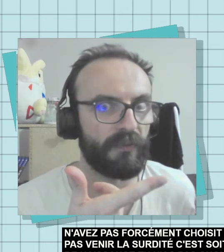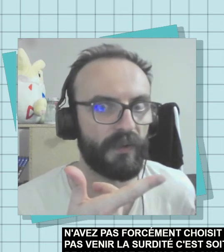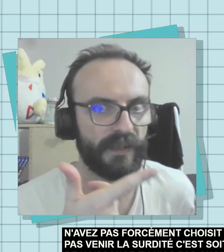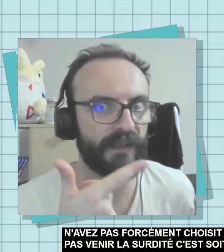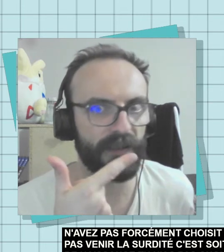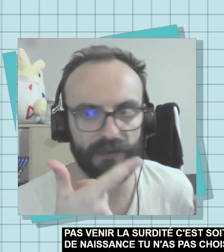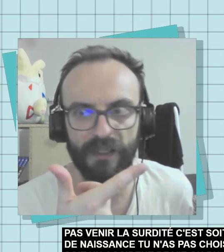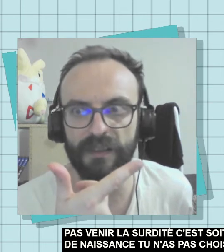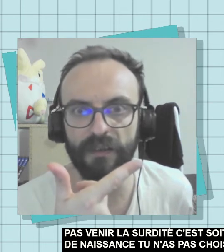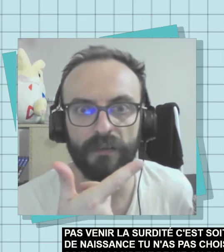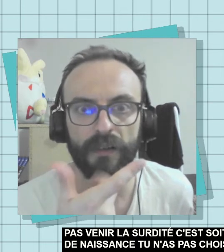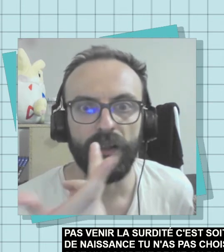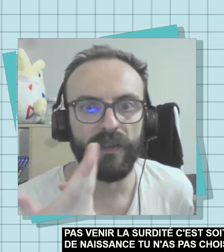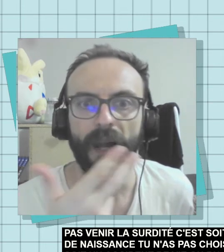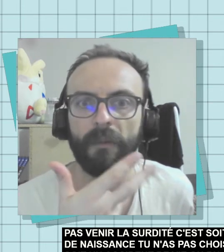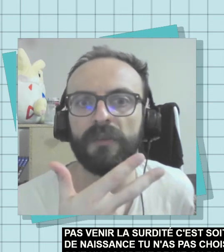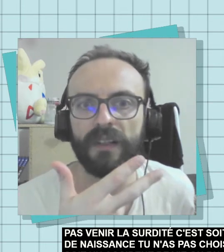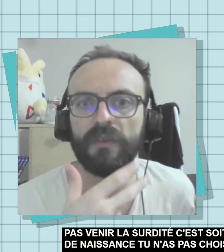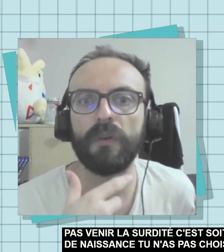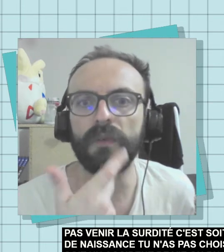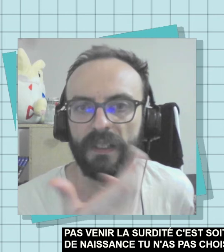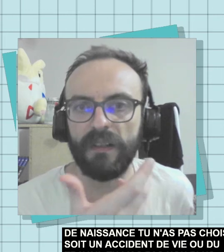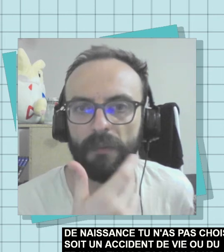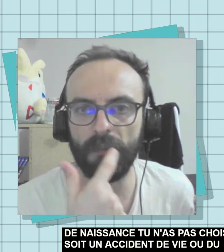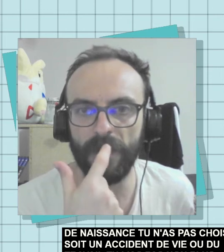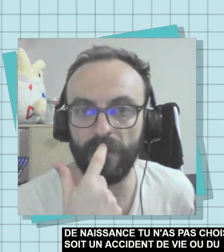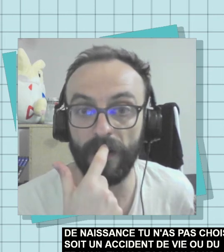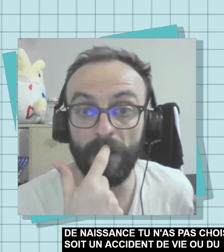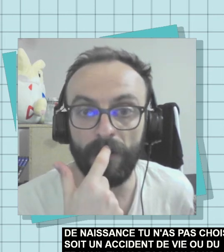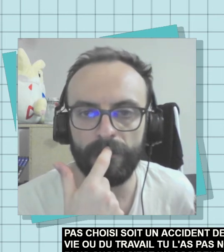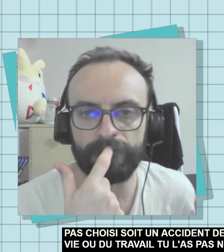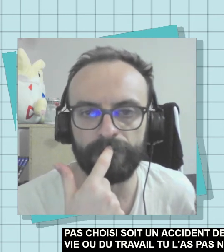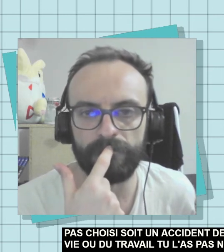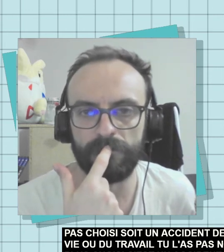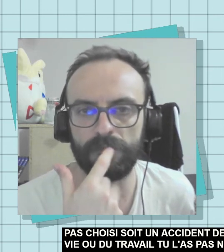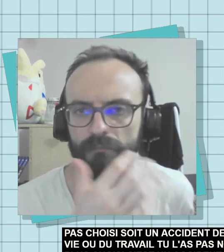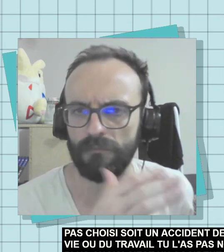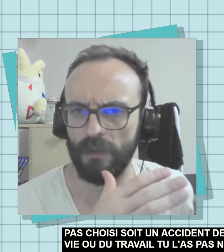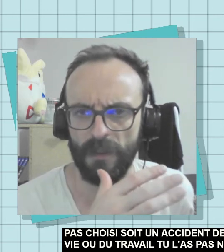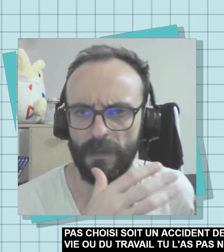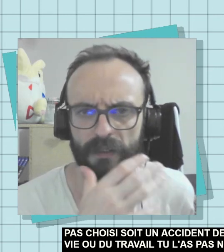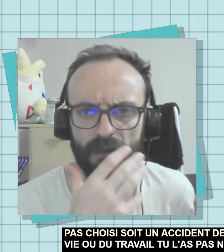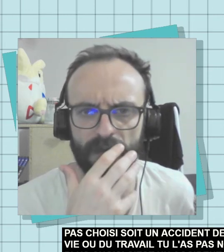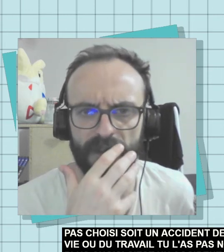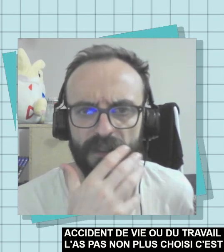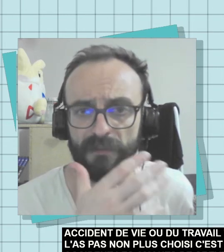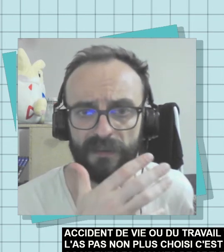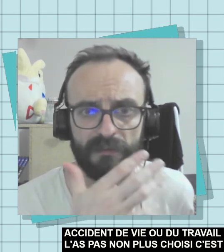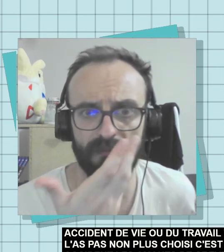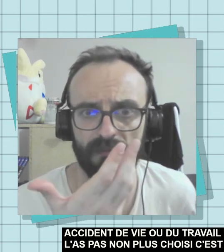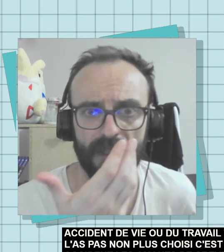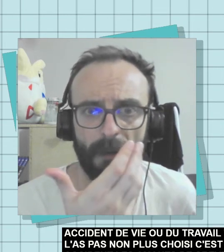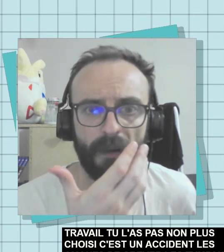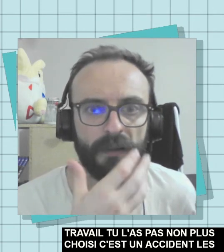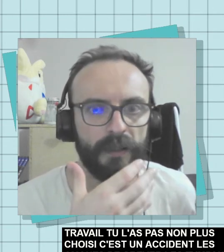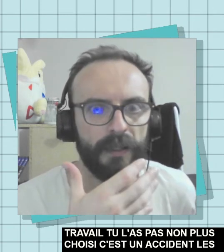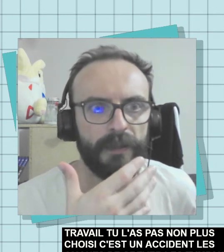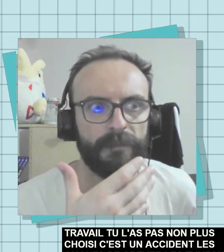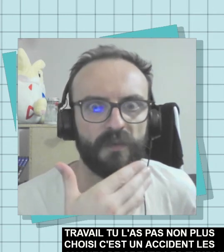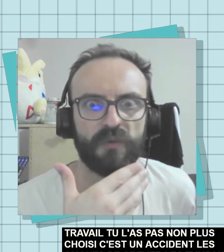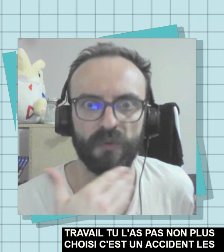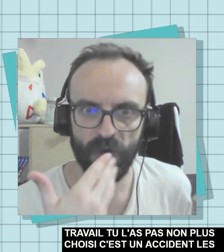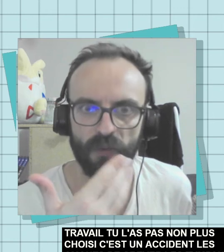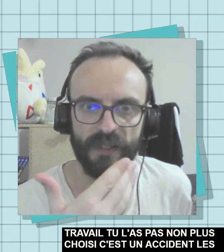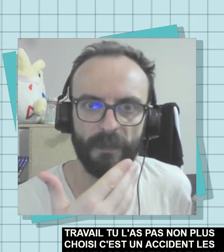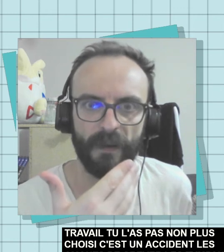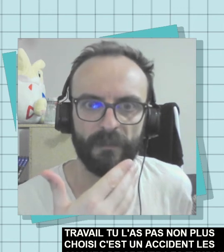non plus choisi, c'est un accident. Je veux dire, à moins de t'être crevé les tympans personnellement, je pense pas que des gens fassent ça, enfin, j'espère pas,